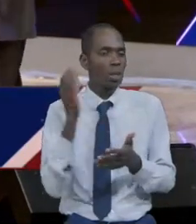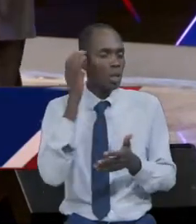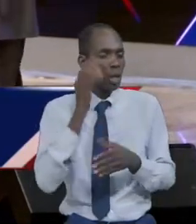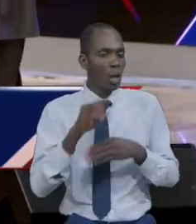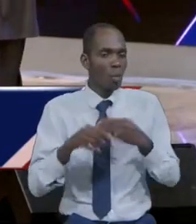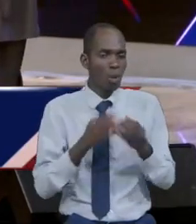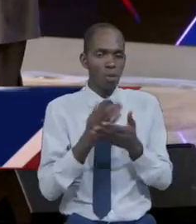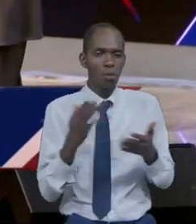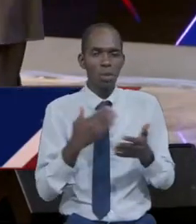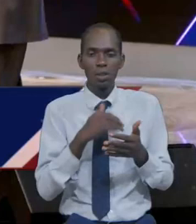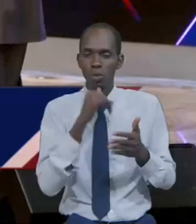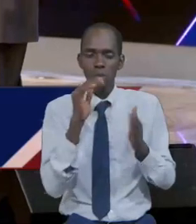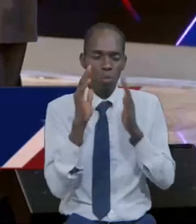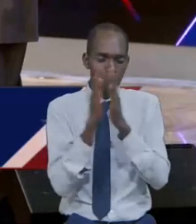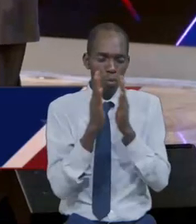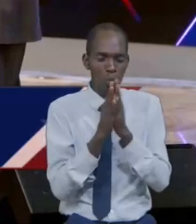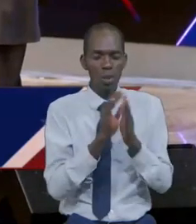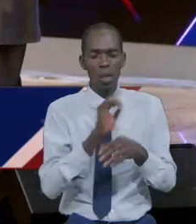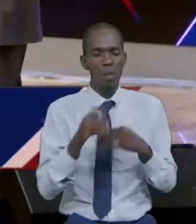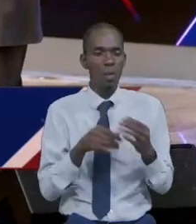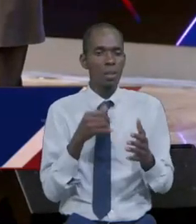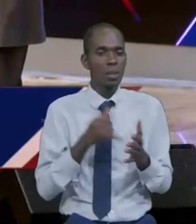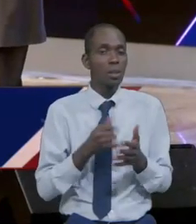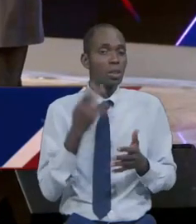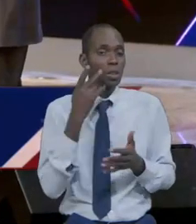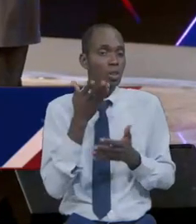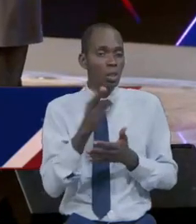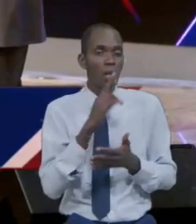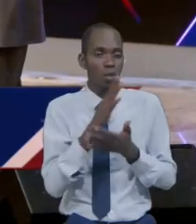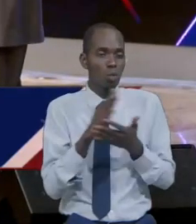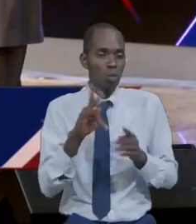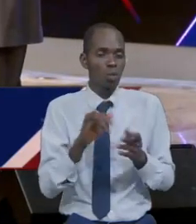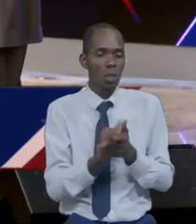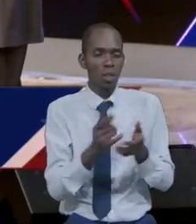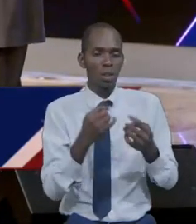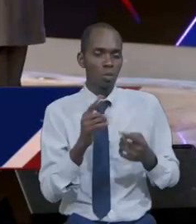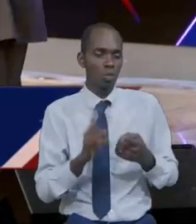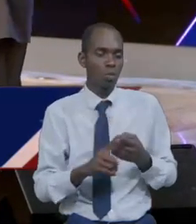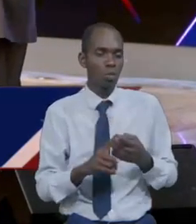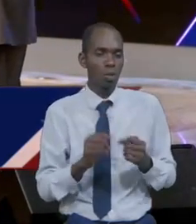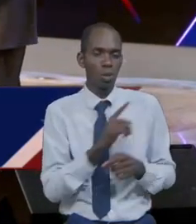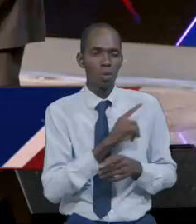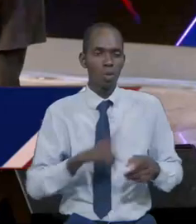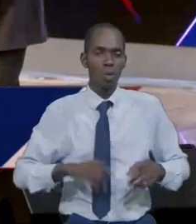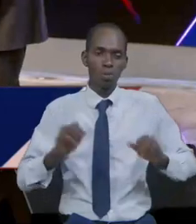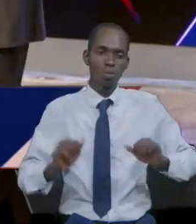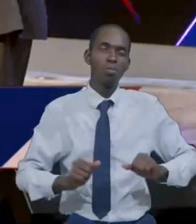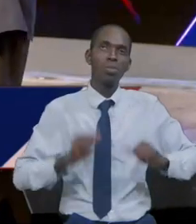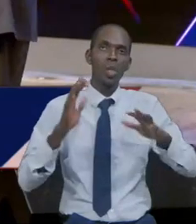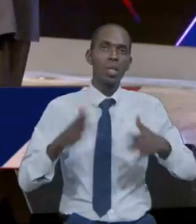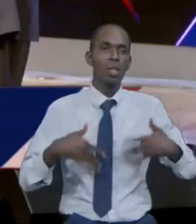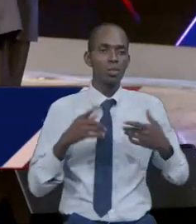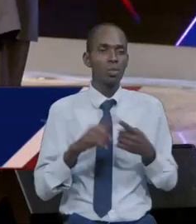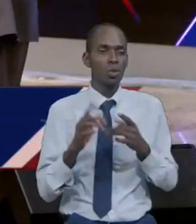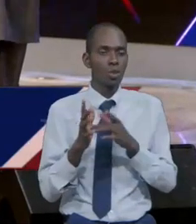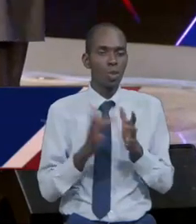des gens qui viennent à l'église et qui ont donné leur vie au Seigneur et leur conviction. Ils ont reçu la conviction, ils sont